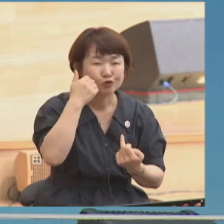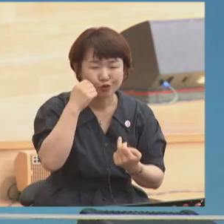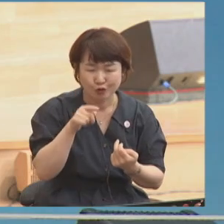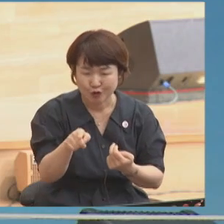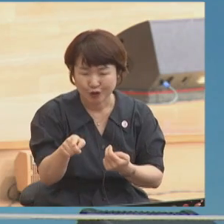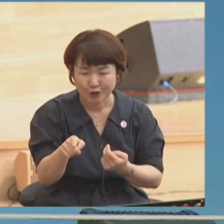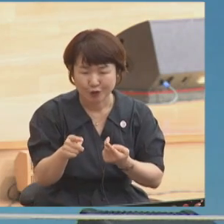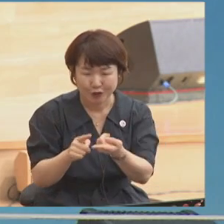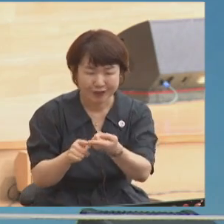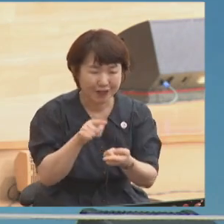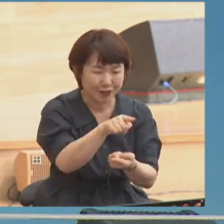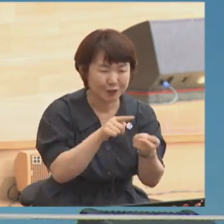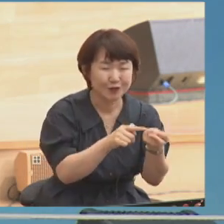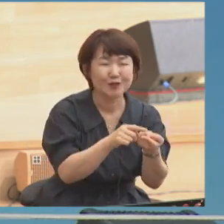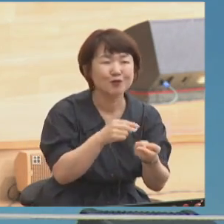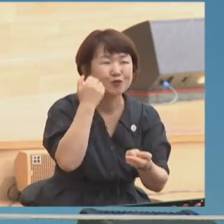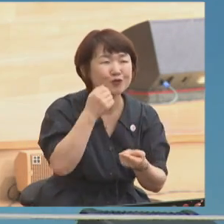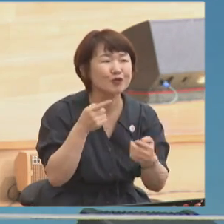얘기는 하지 않겠습니다만은,